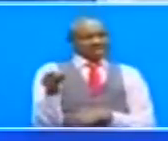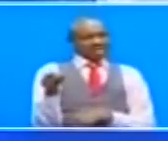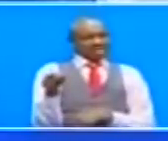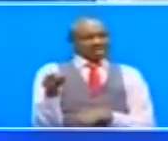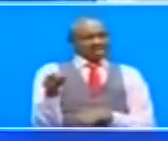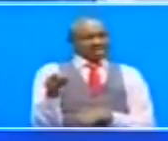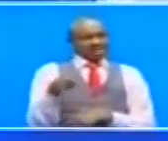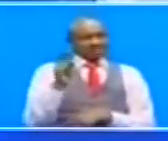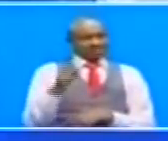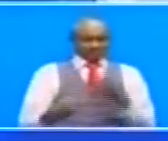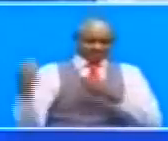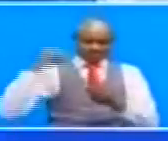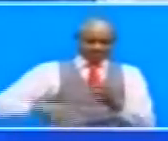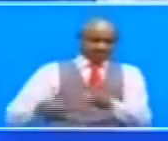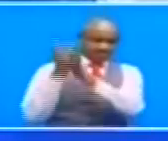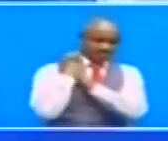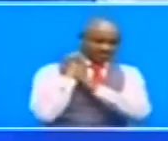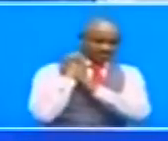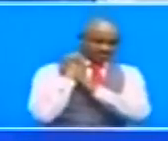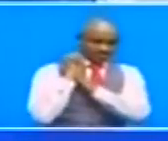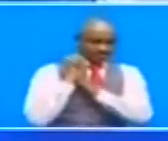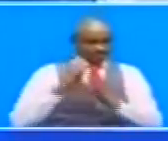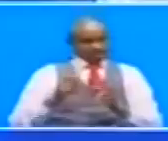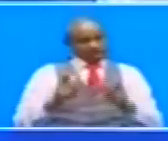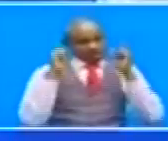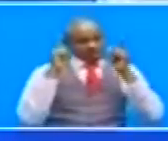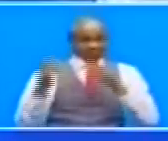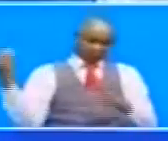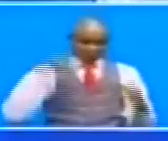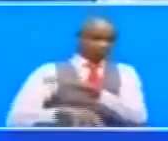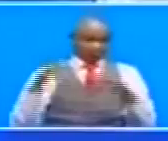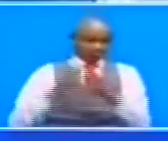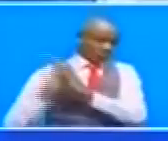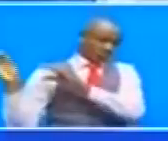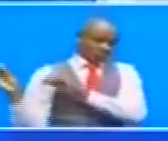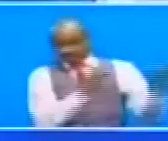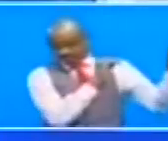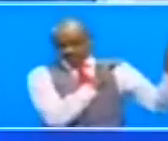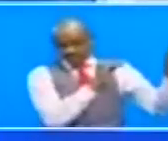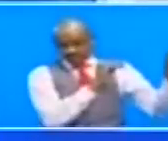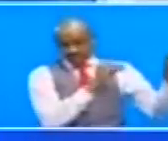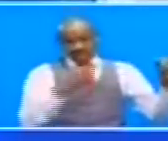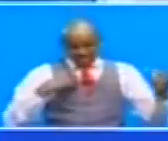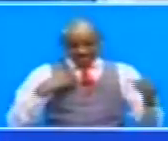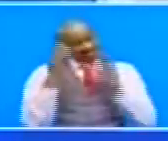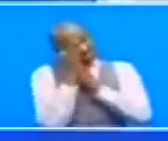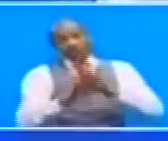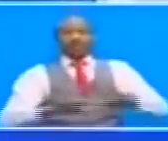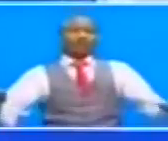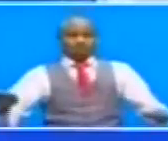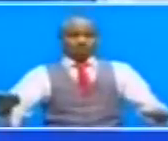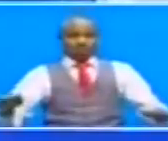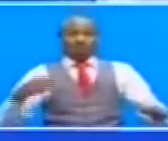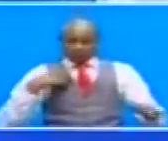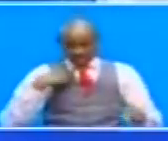yeye alibeba tu vitu kwa nyumba na roli na kama tukalala chini,